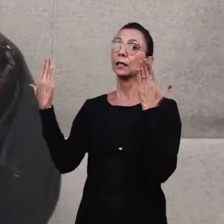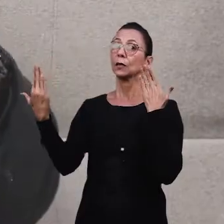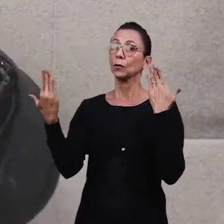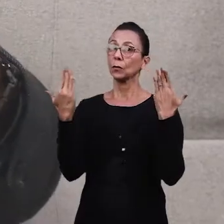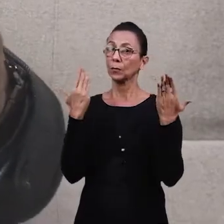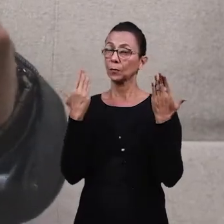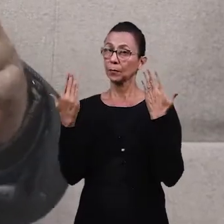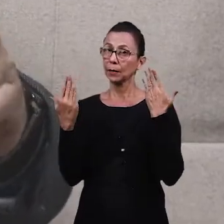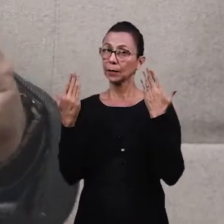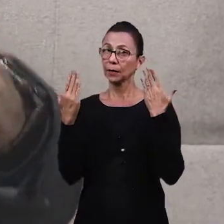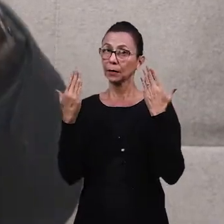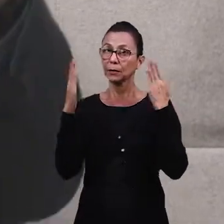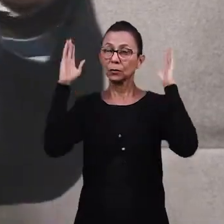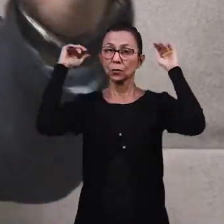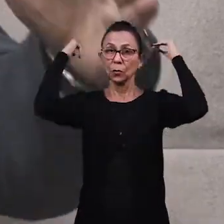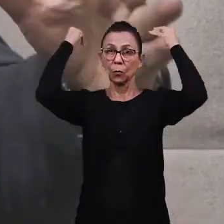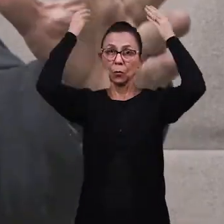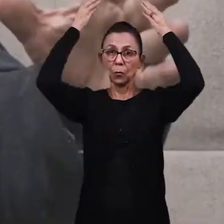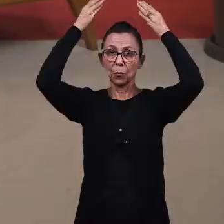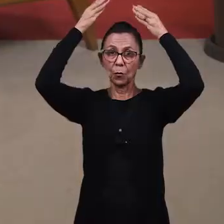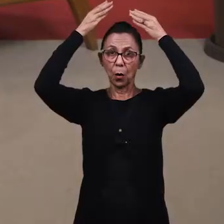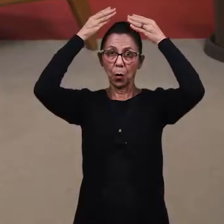l'Église?